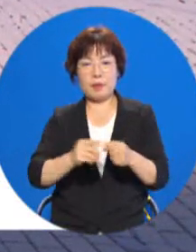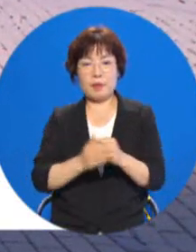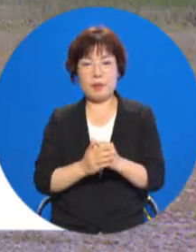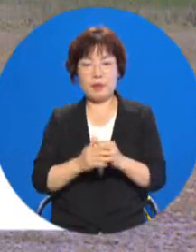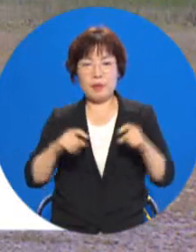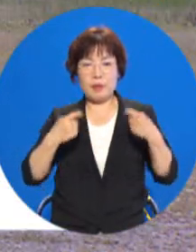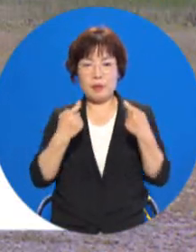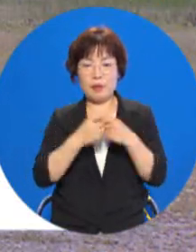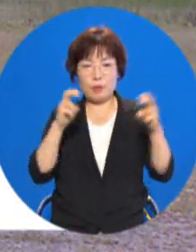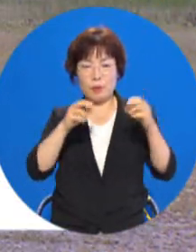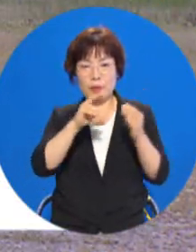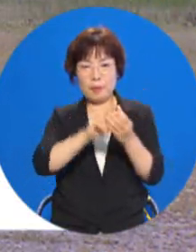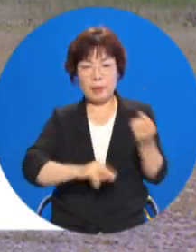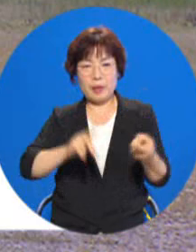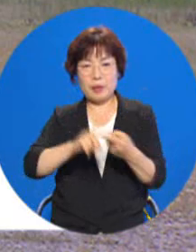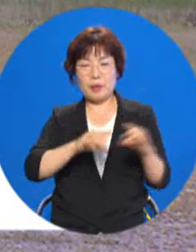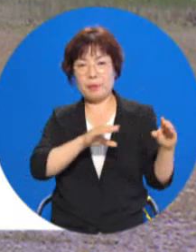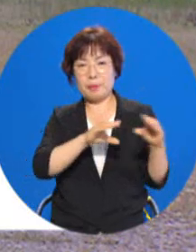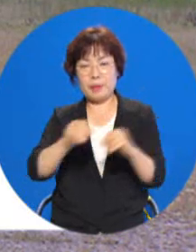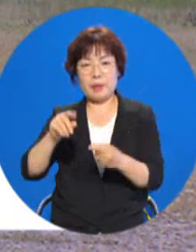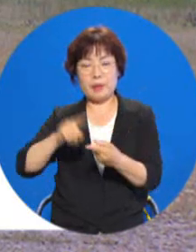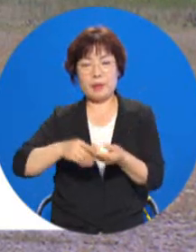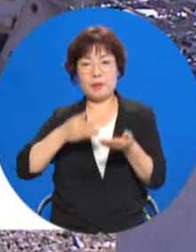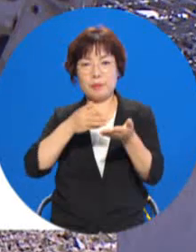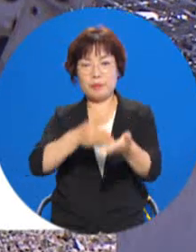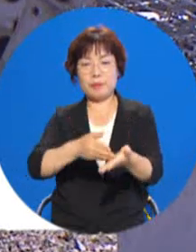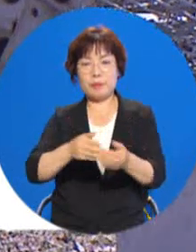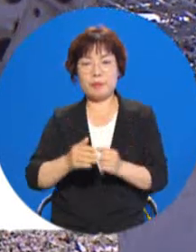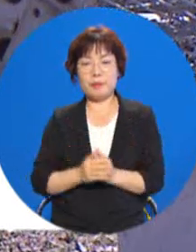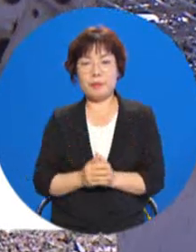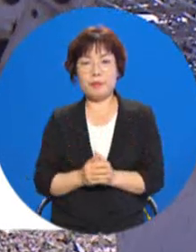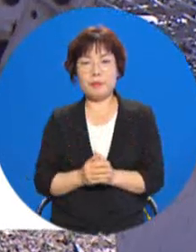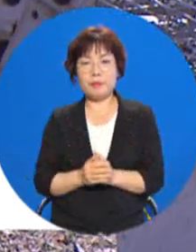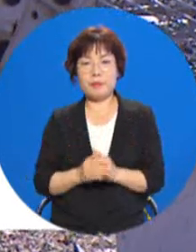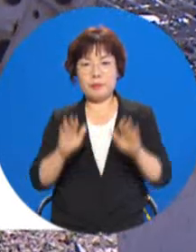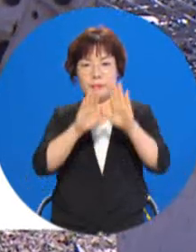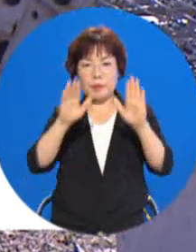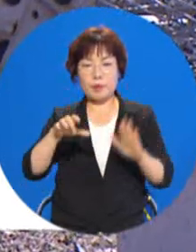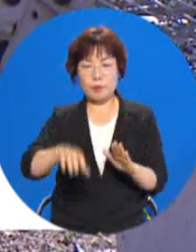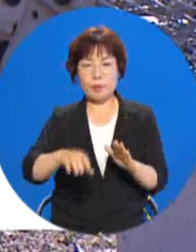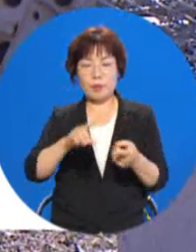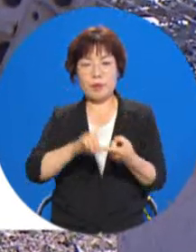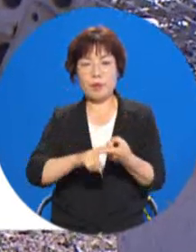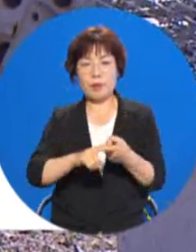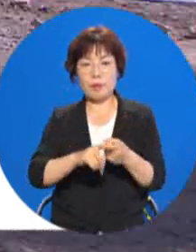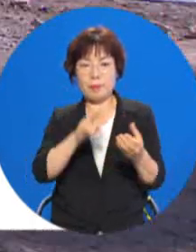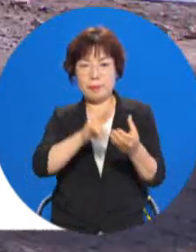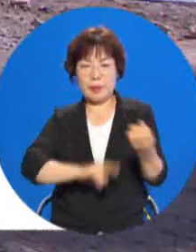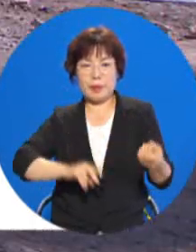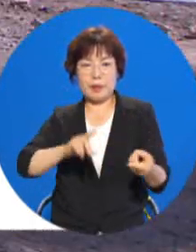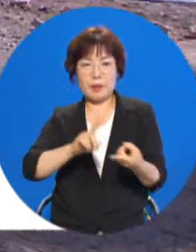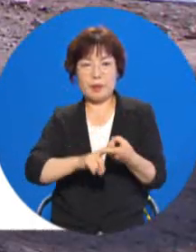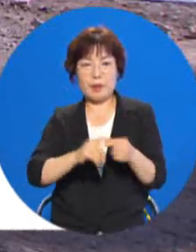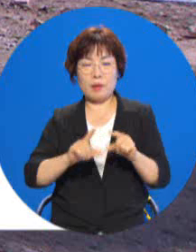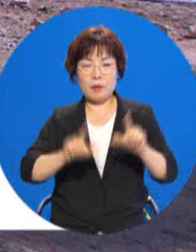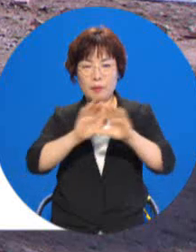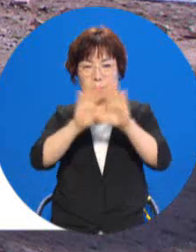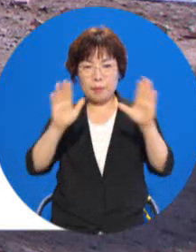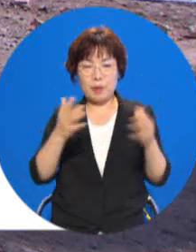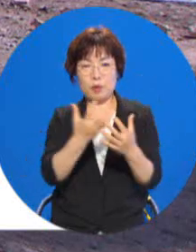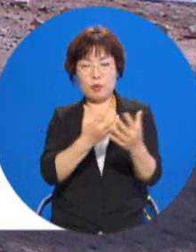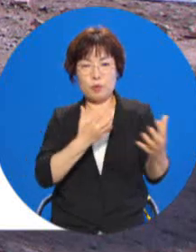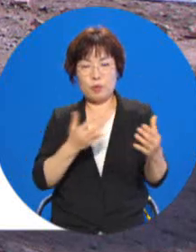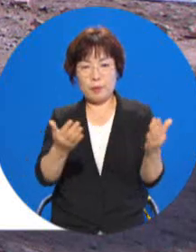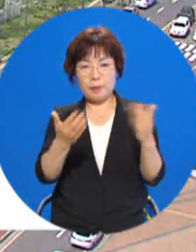민간 매각 시도를 중단할 것을 요청했습니다. 특위는 그러면서 박남회장 부지의 매각 조치는 기후변화 당사국